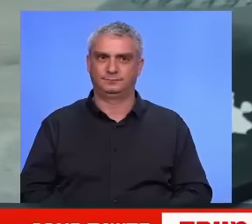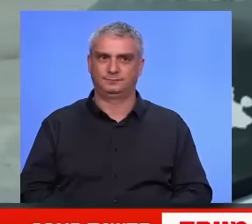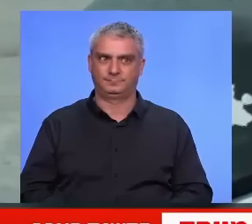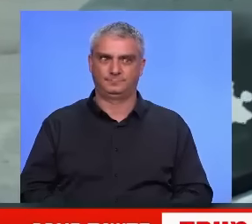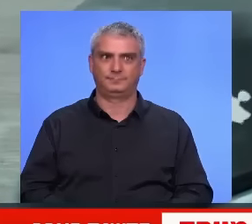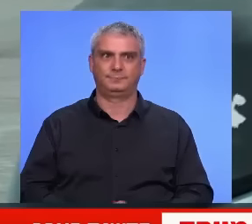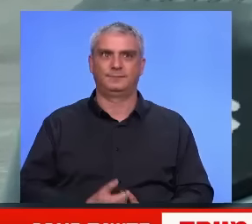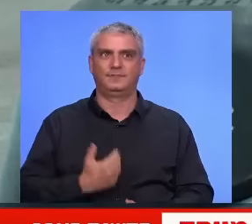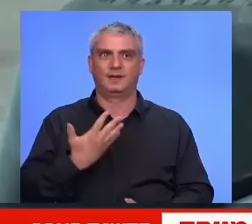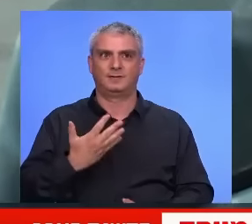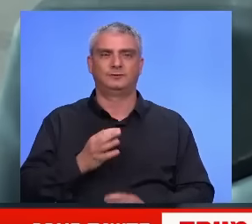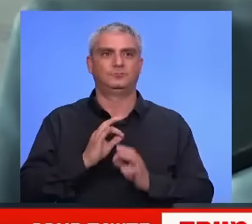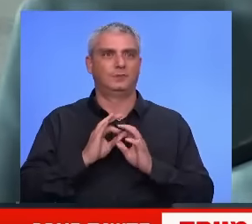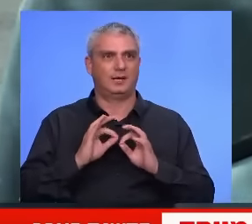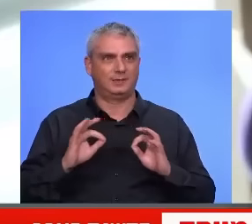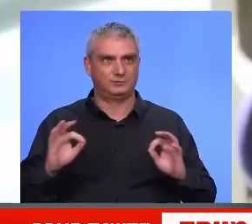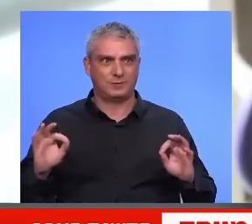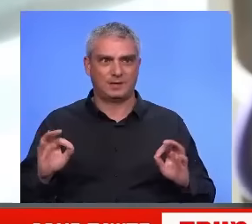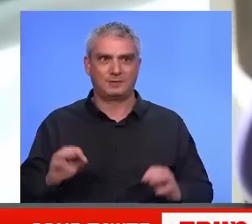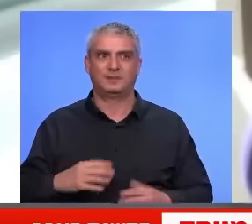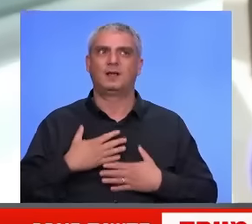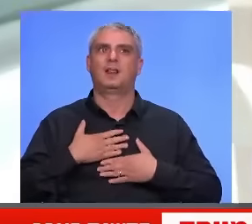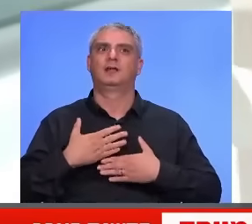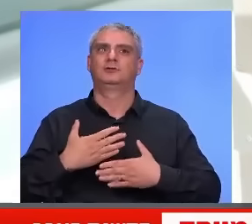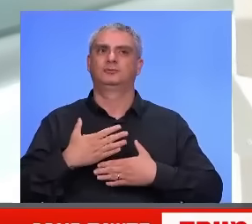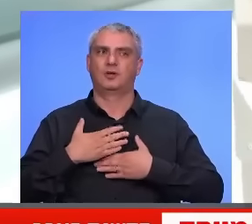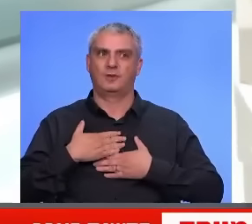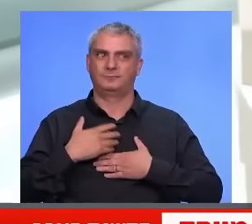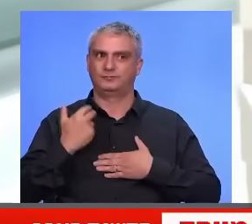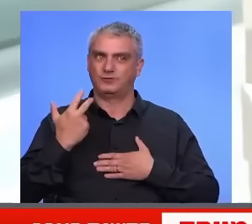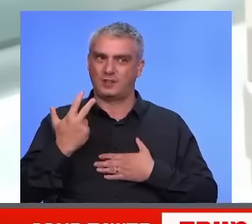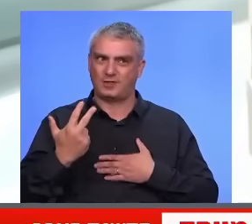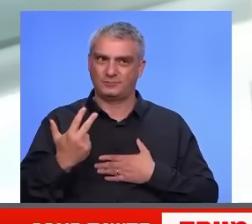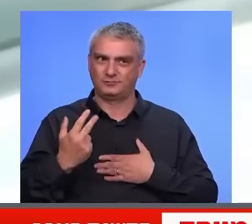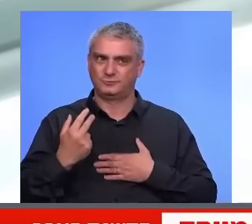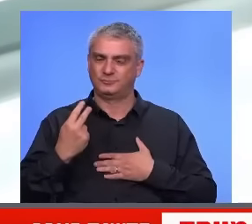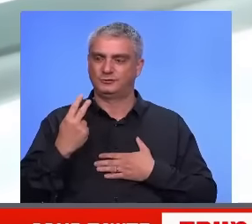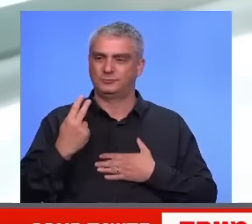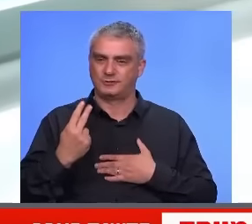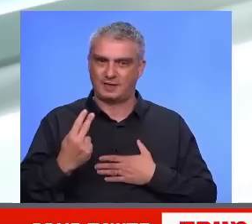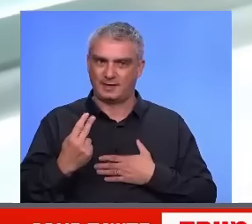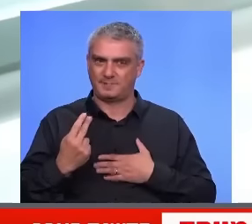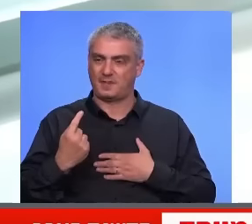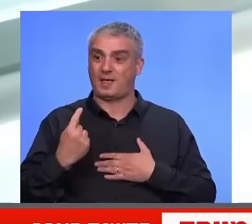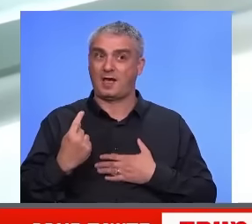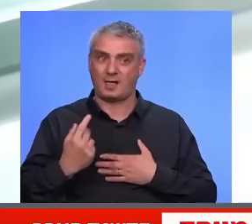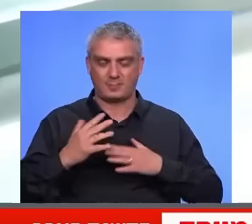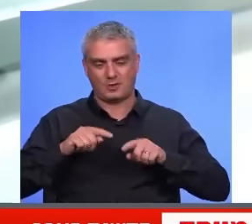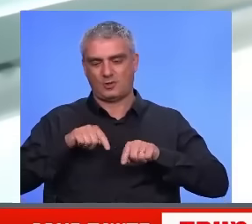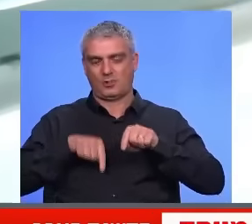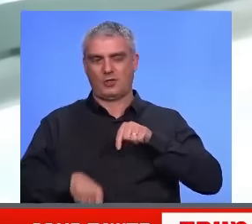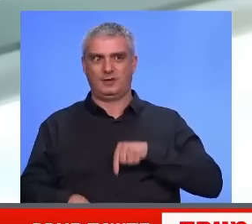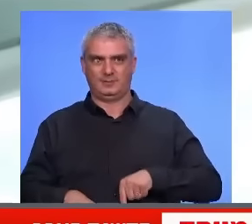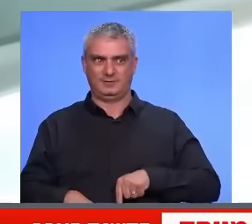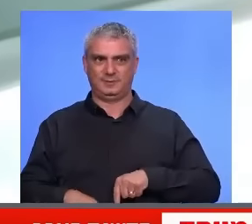חמש, מצוין, לנשום, שלוש, שתיים, אחת, להוריד,